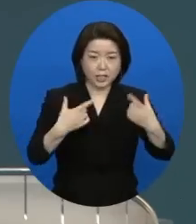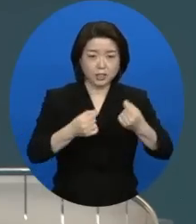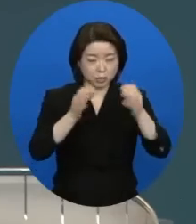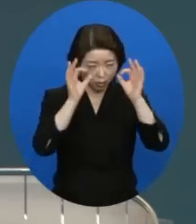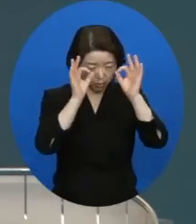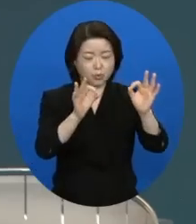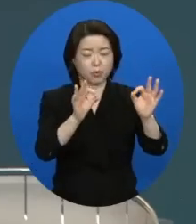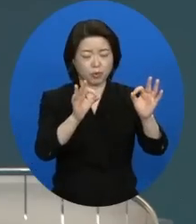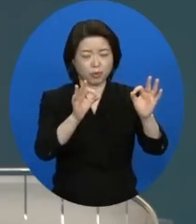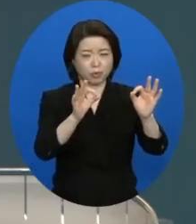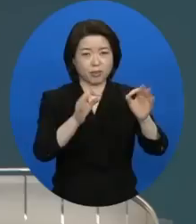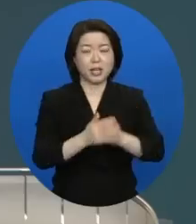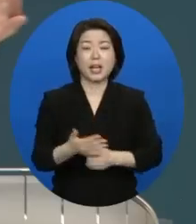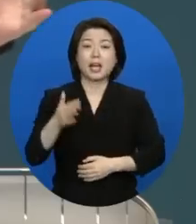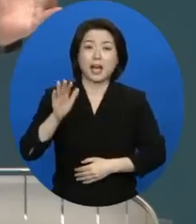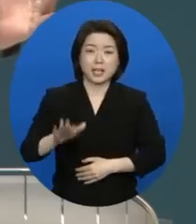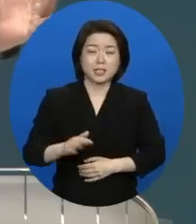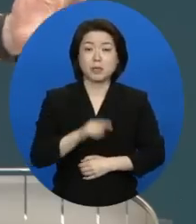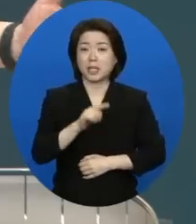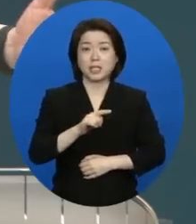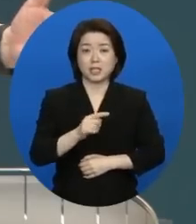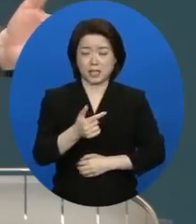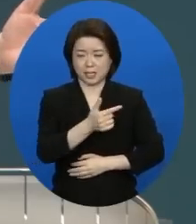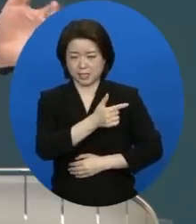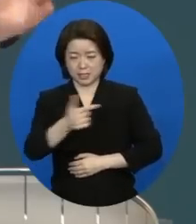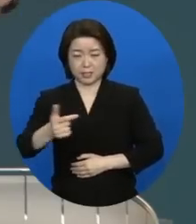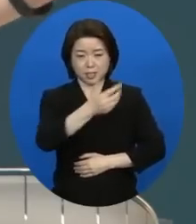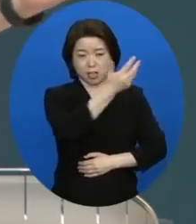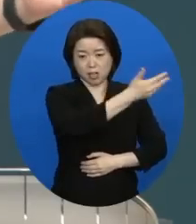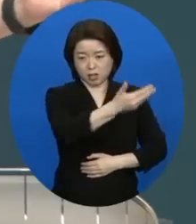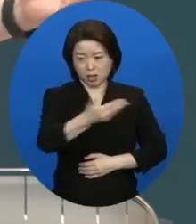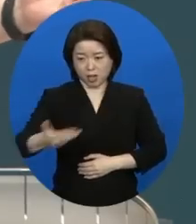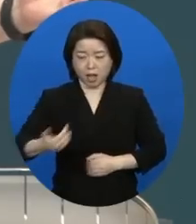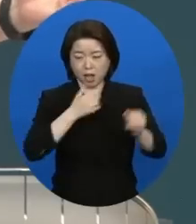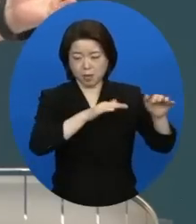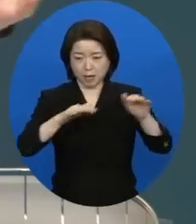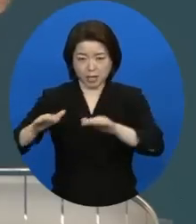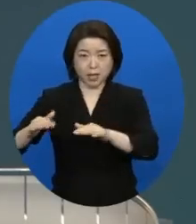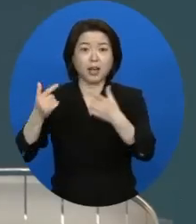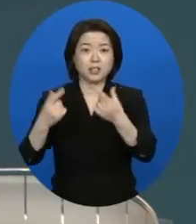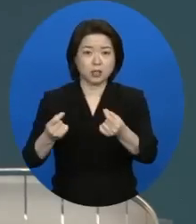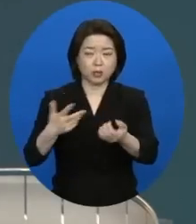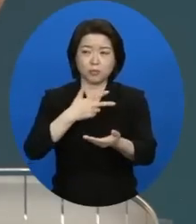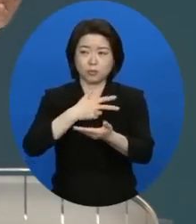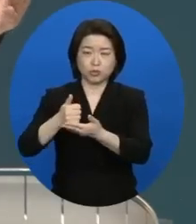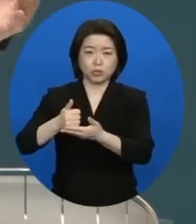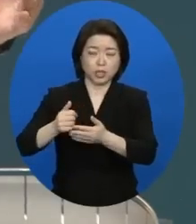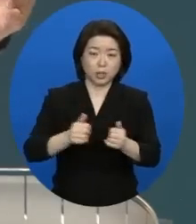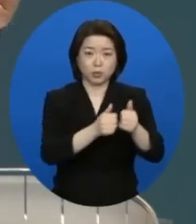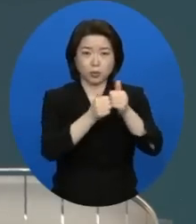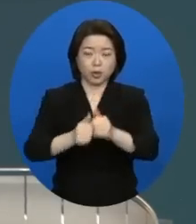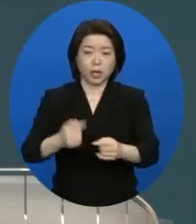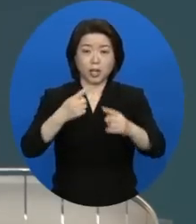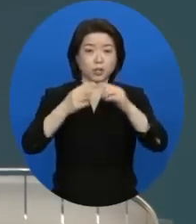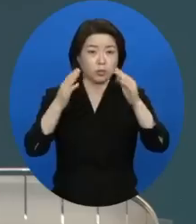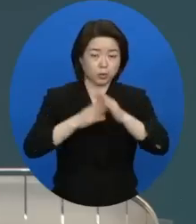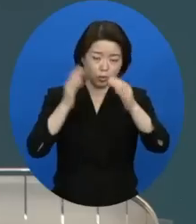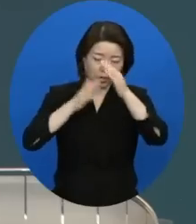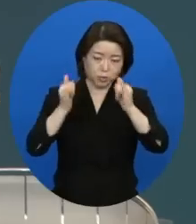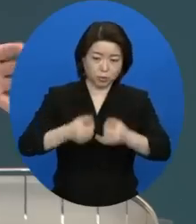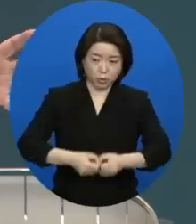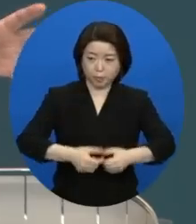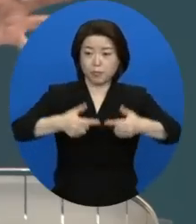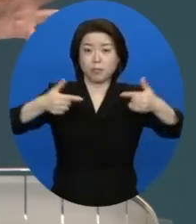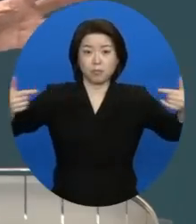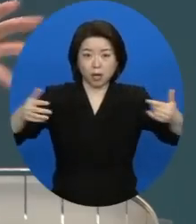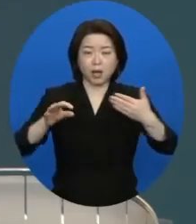보입니다. 그렇지만 이것이 큰 강과 같이, 바다같이 주님과 동행하는 교회와 성도들이 많아지게